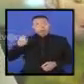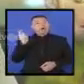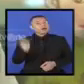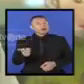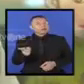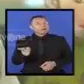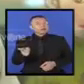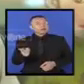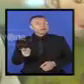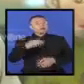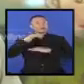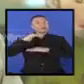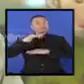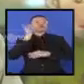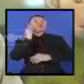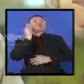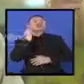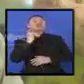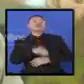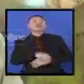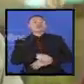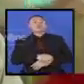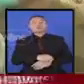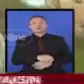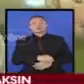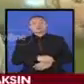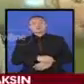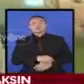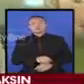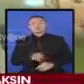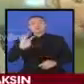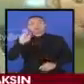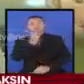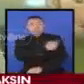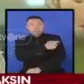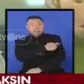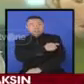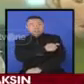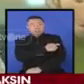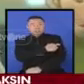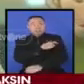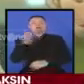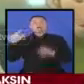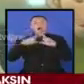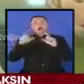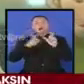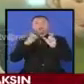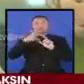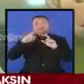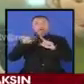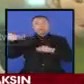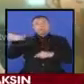ada pembatasan usia bahwa vaksin AstraZeneca